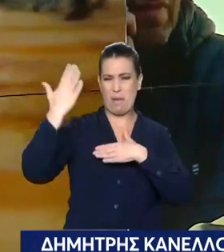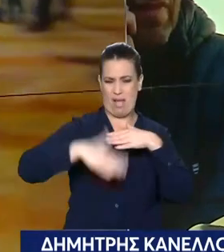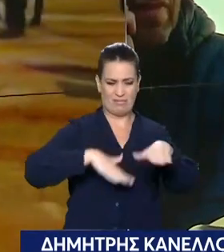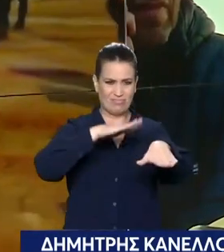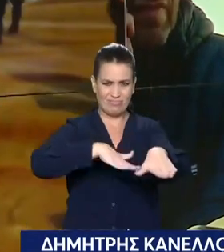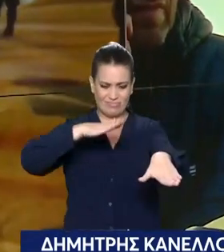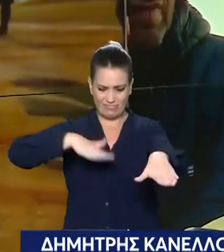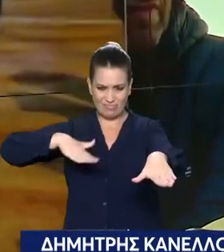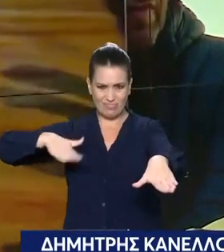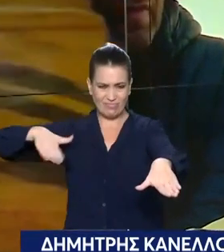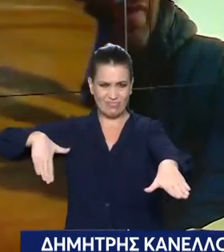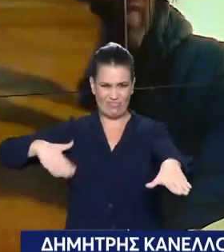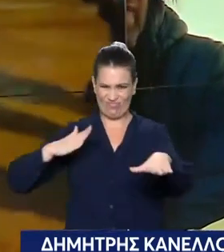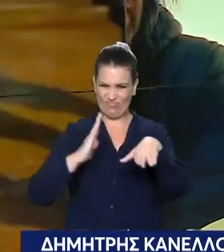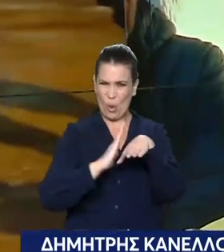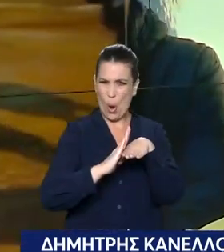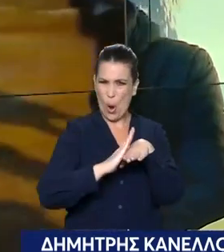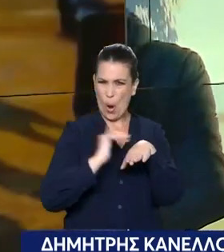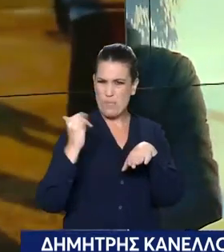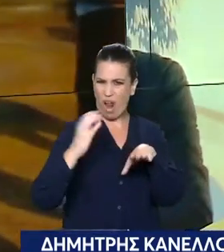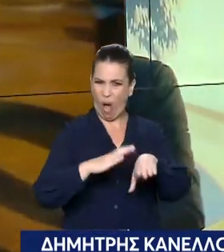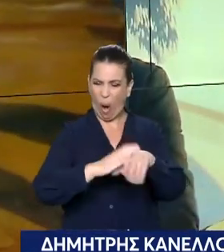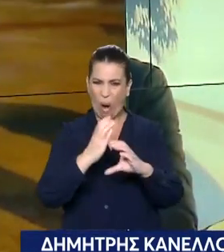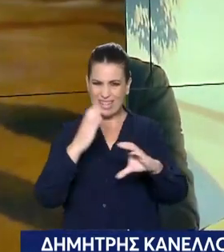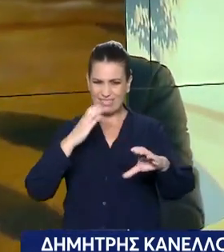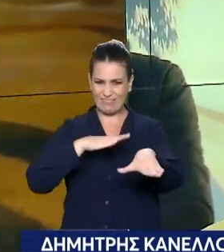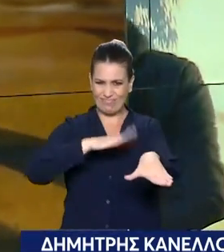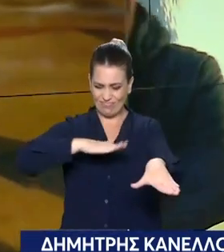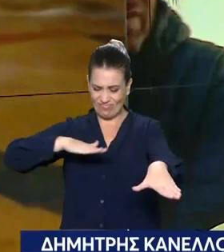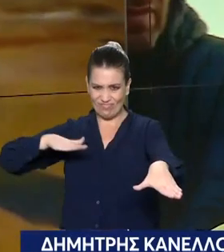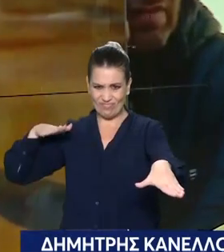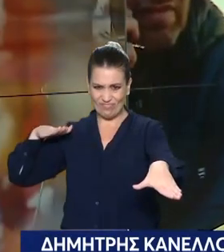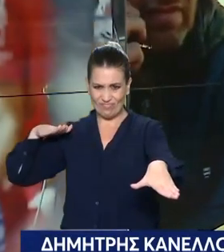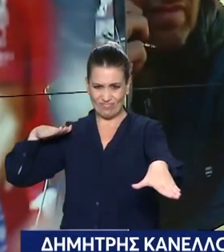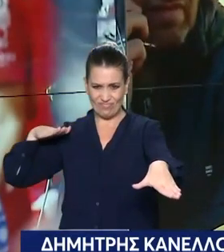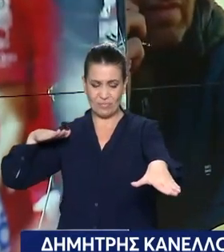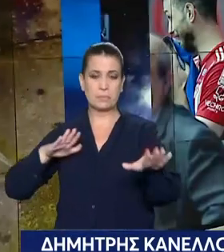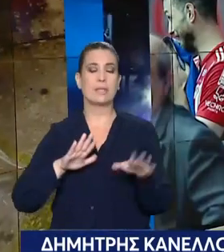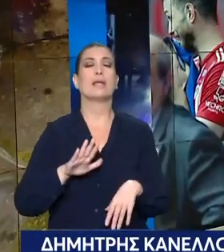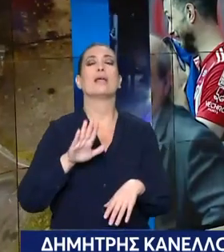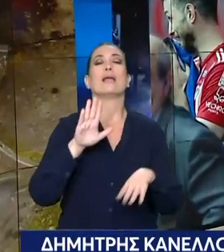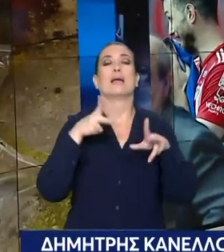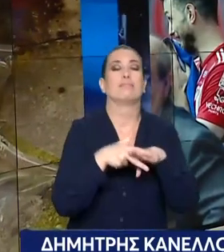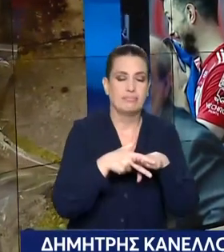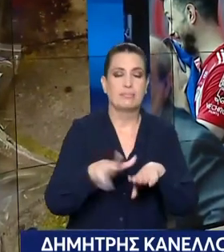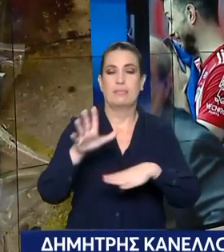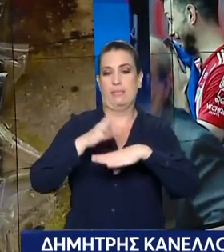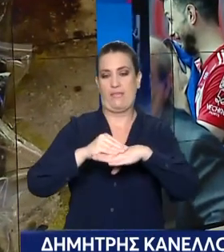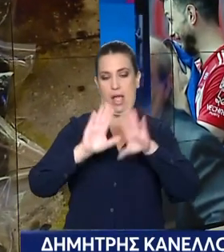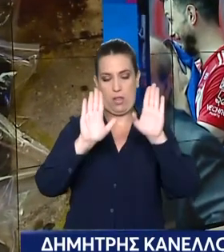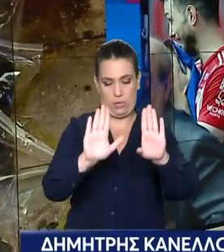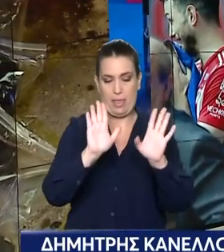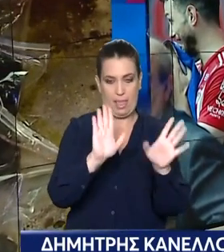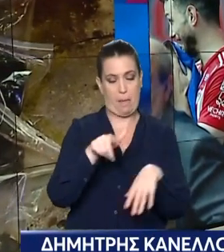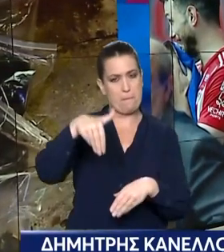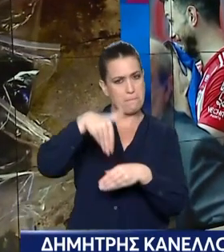οι οποίες δυνάμεις. Πριν μας το πείτε αυτό, ένα λεπτό, κύριε Κανελόπουλε. Απέκλεισαν. Ένα λεπτό. Μέσα στο γήπεδο, παρακαλώ. Λοιπόν, τα πράγματα κυλάνε ήρεμα. Γίνεται ο αγώνας,